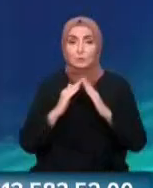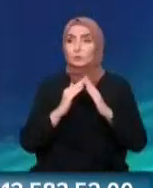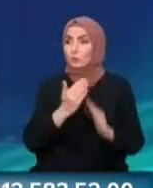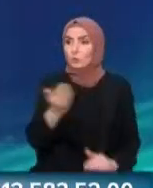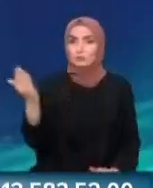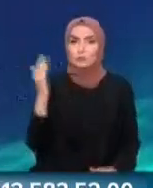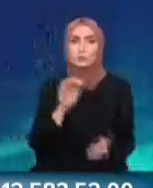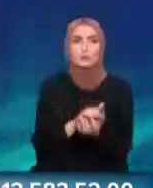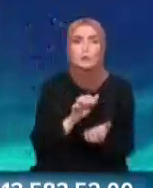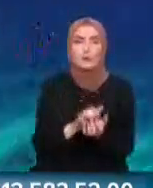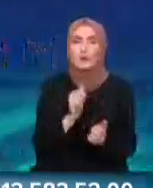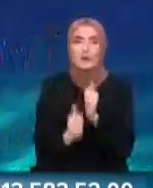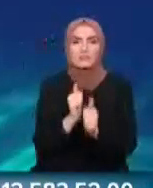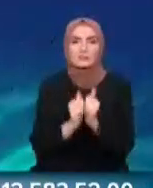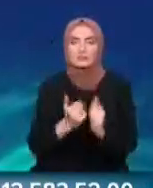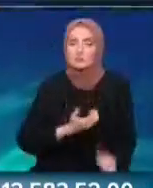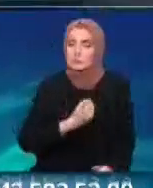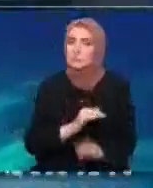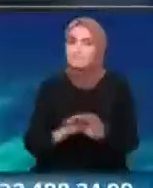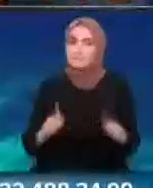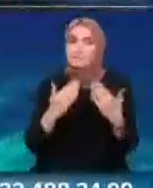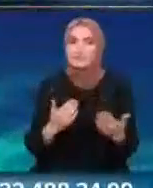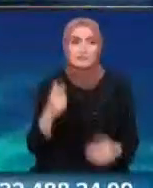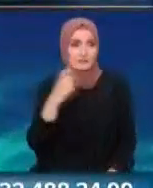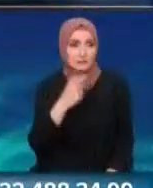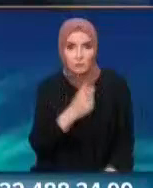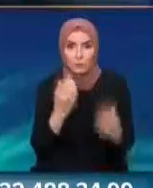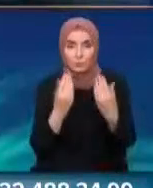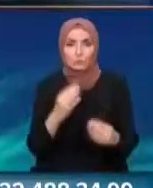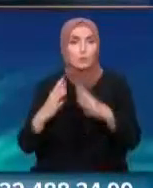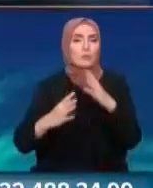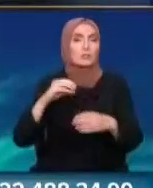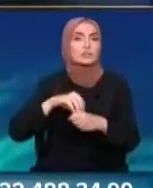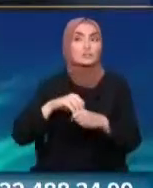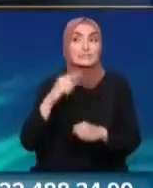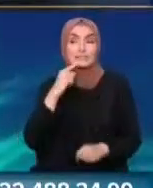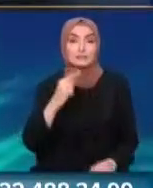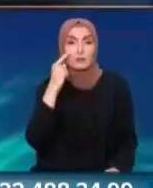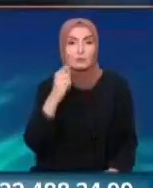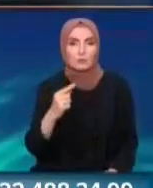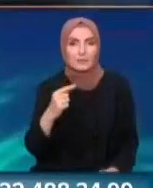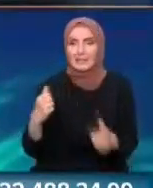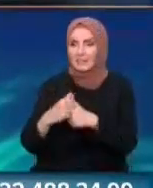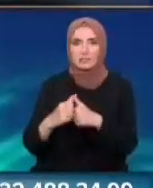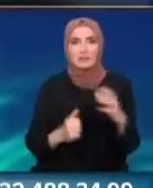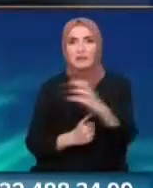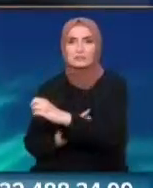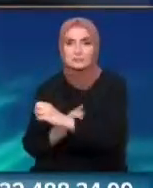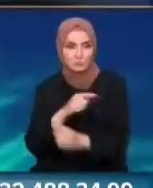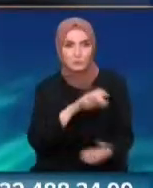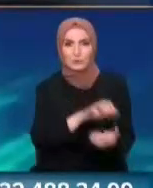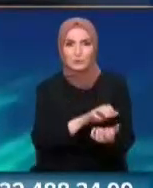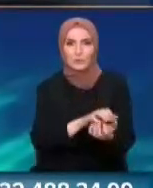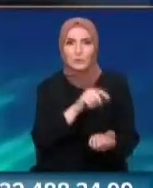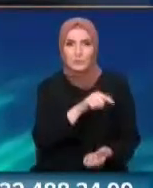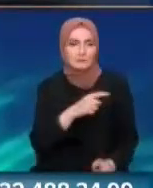Komşuların köpek kavgası üzücü bitti. Silahların konuştuğu olayda iddialara göre eşini ısıran köpeği vuran bir kişi o köpeği vurarak